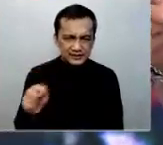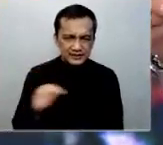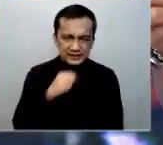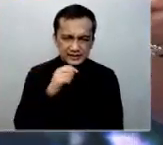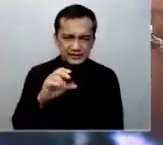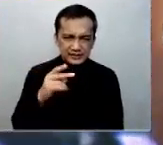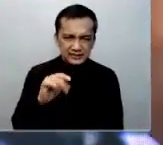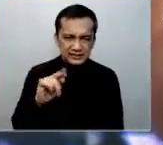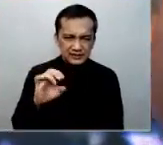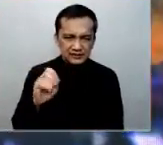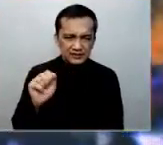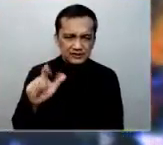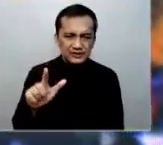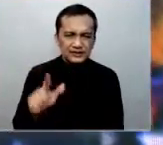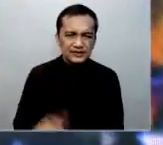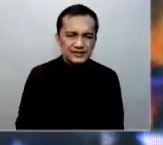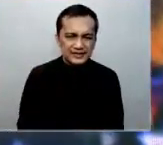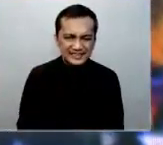Gretchen.